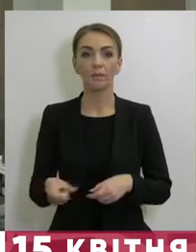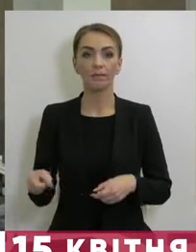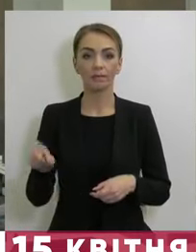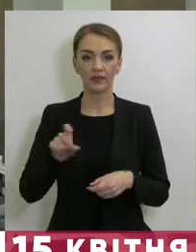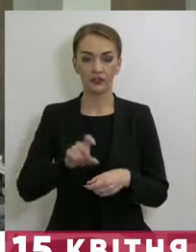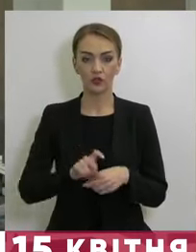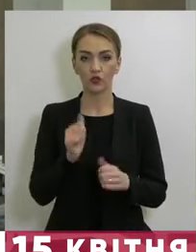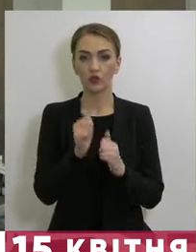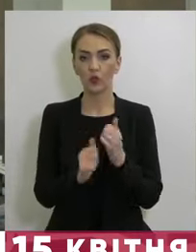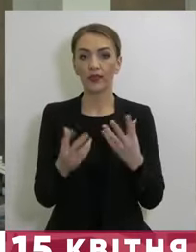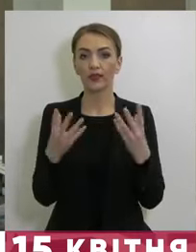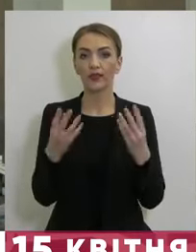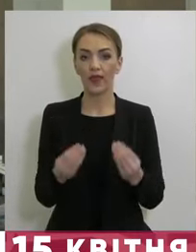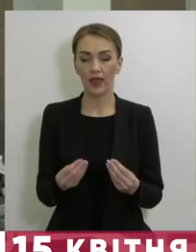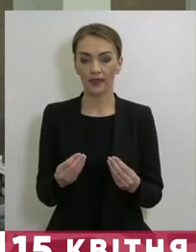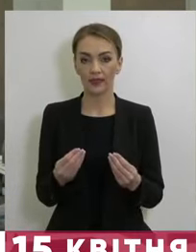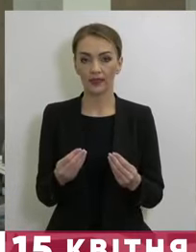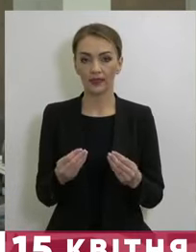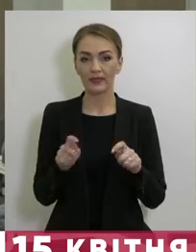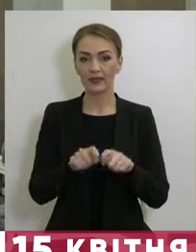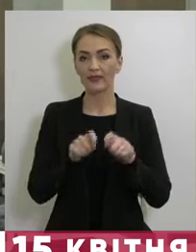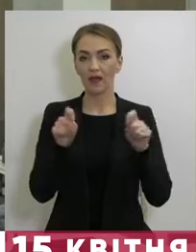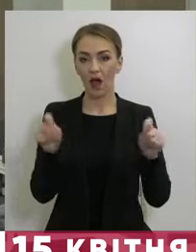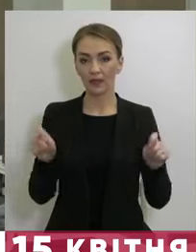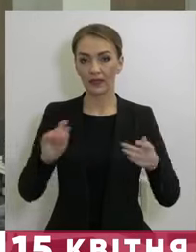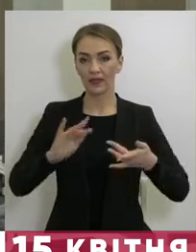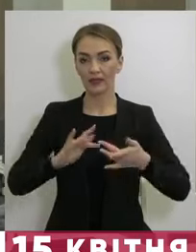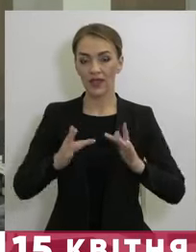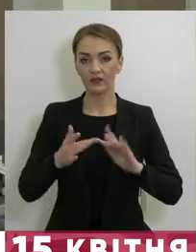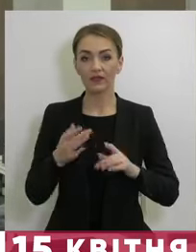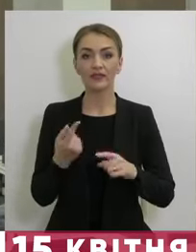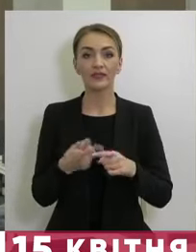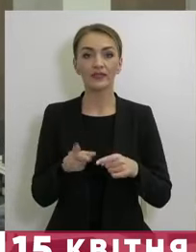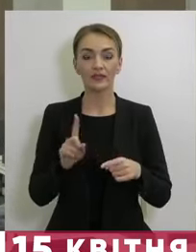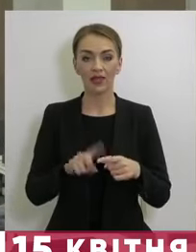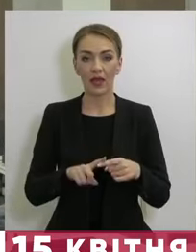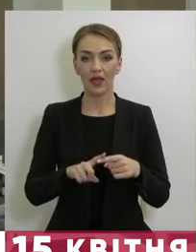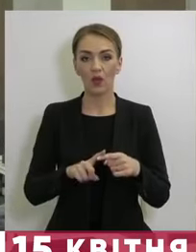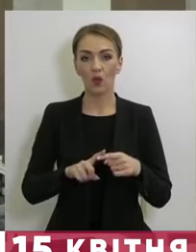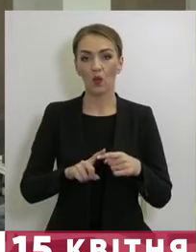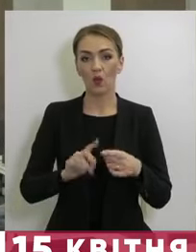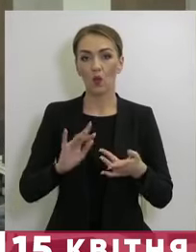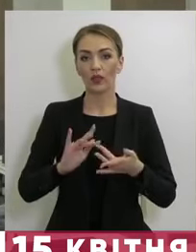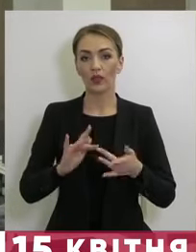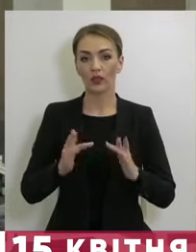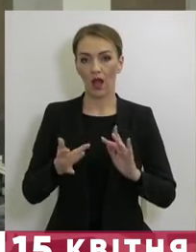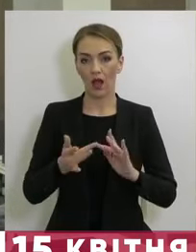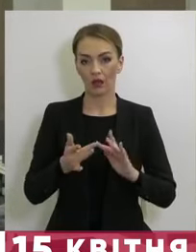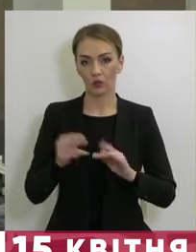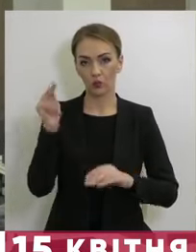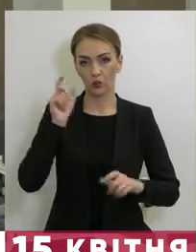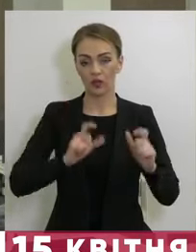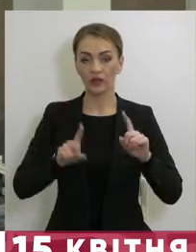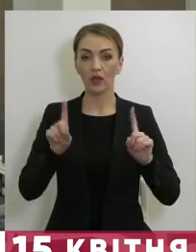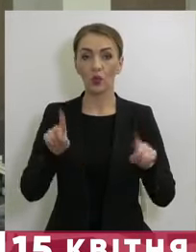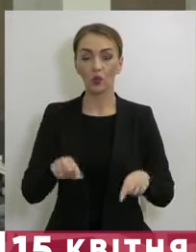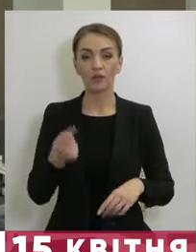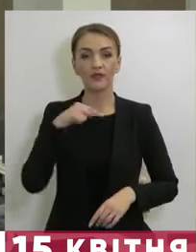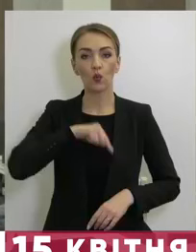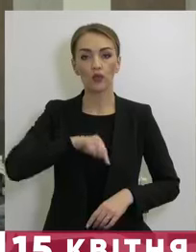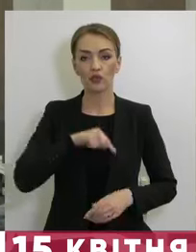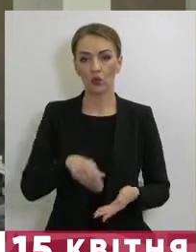Найбільший щоденний запит – на сервісі – це онлайн-курси, а також психологічна